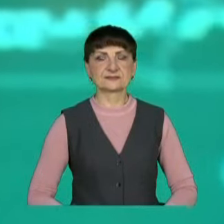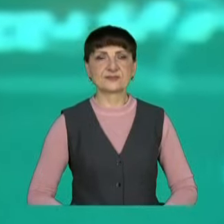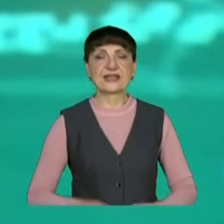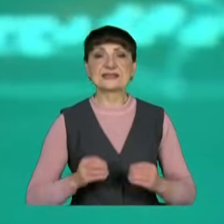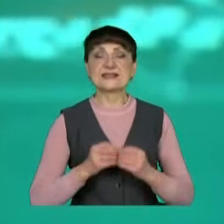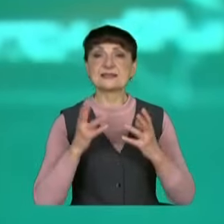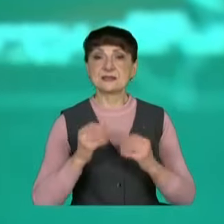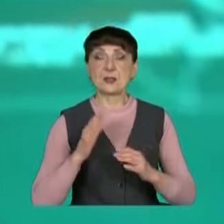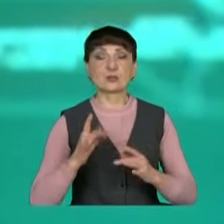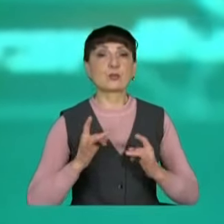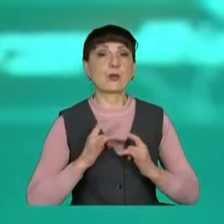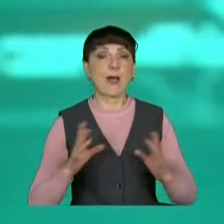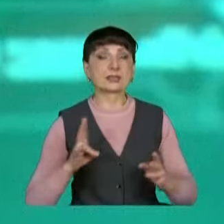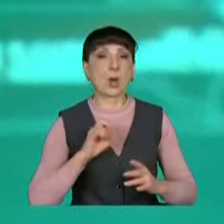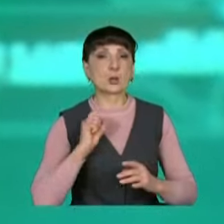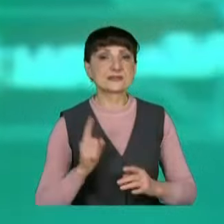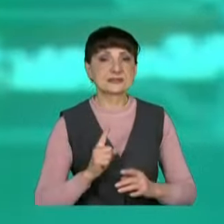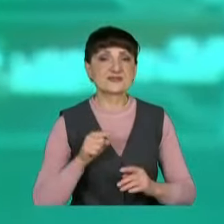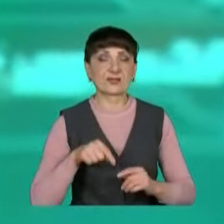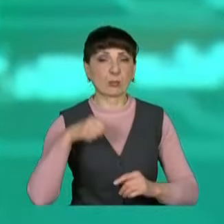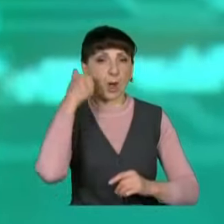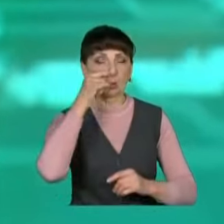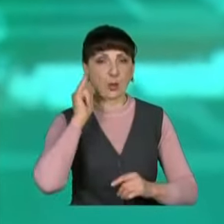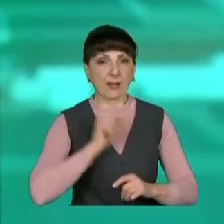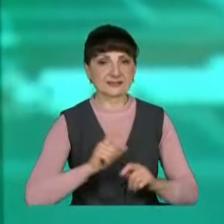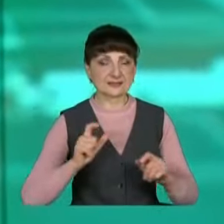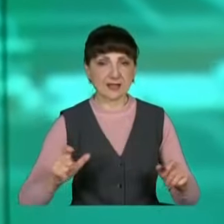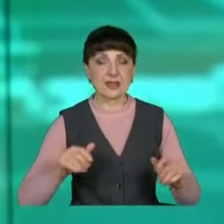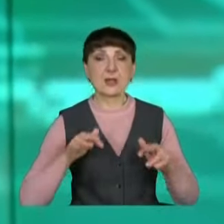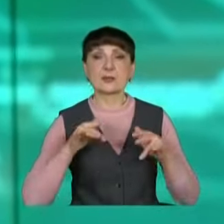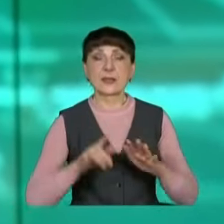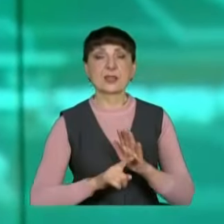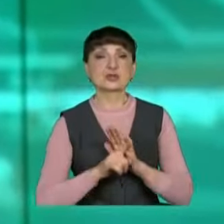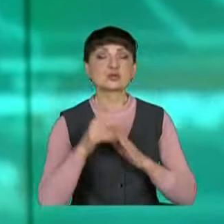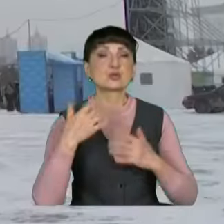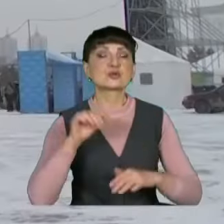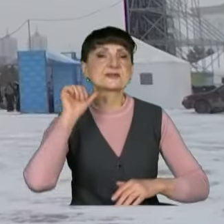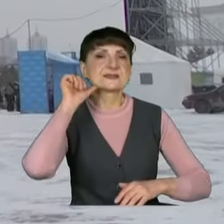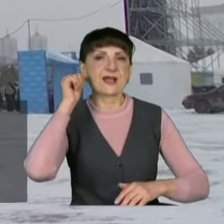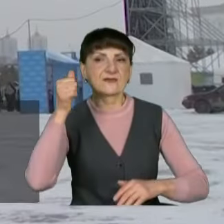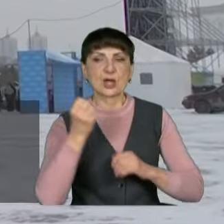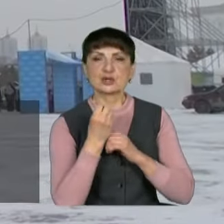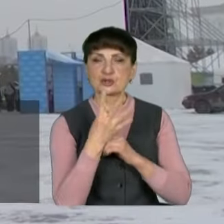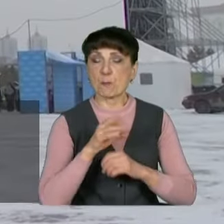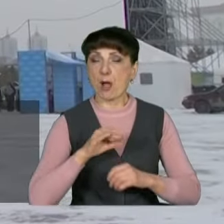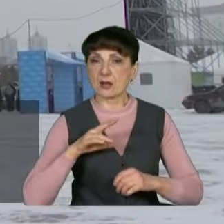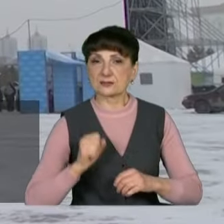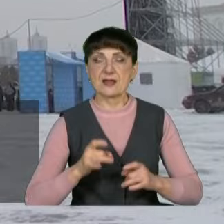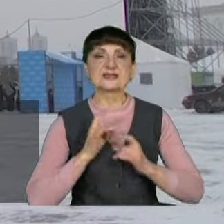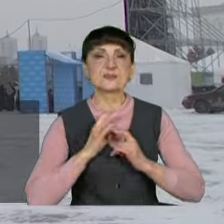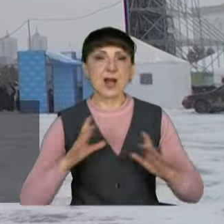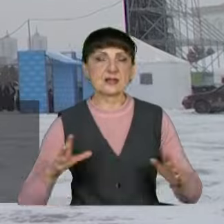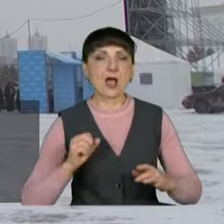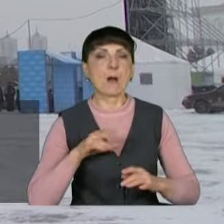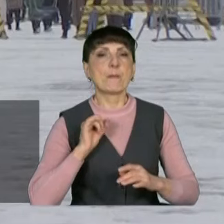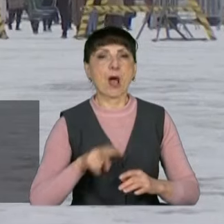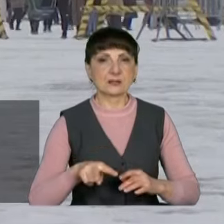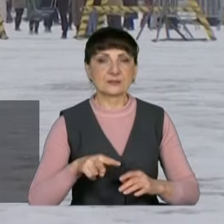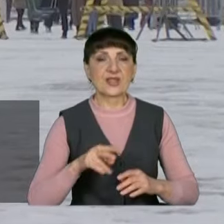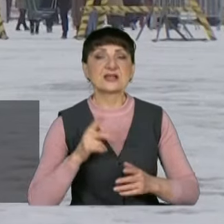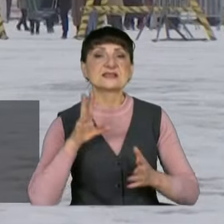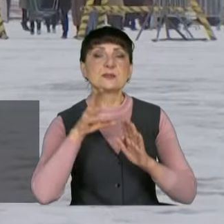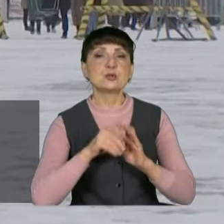10 дней будут праздновать Наурыз Мейрамы в этом году казахстанцы. Мероприятия начнутся уже завтра, 14 марта, с праздника Амал,